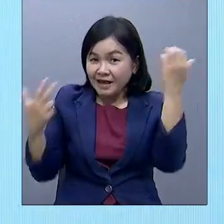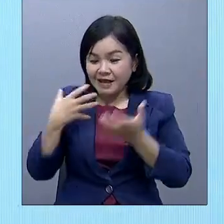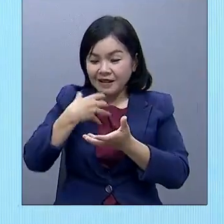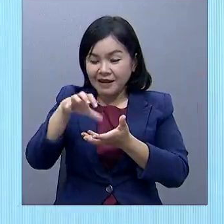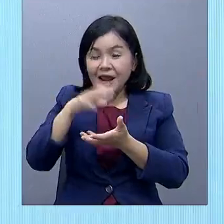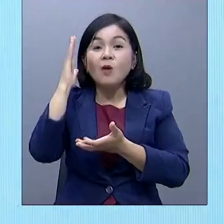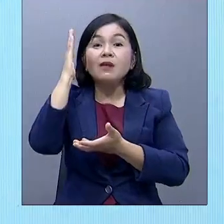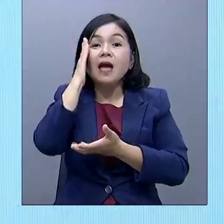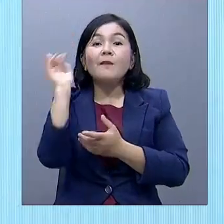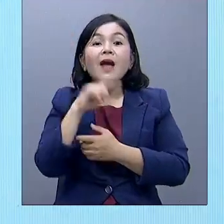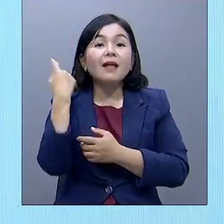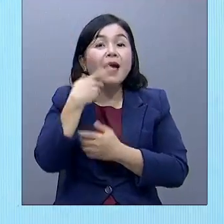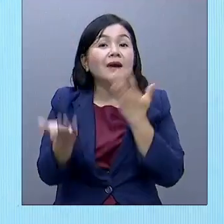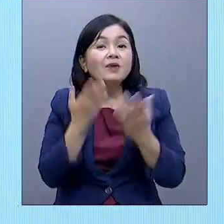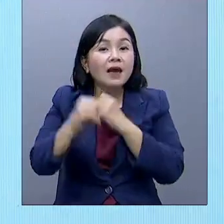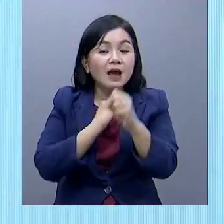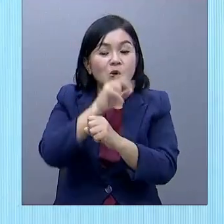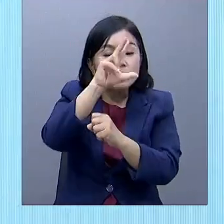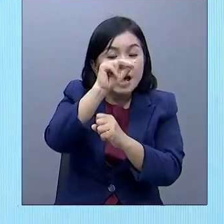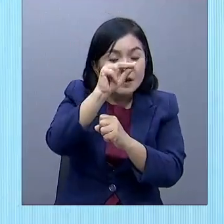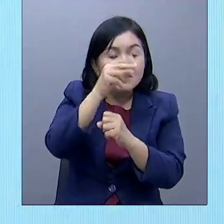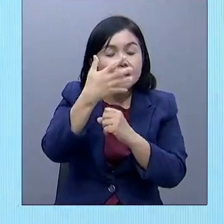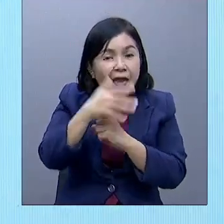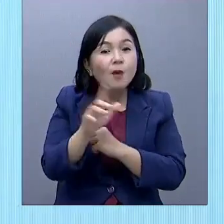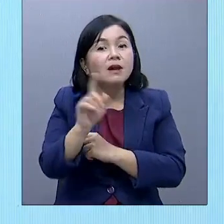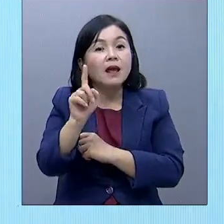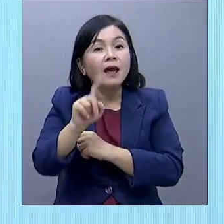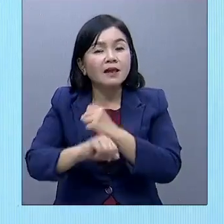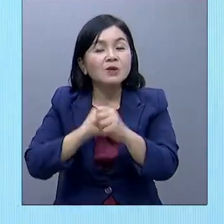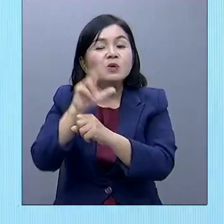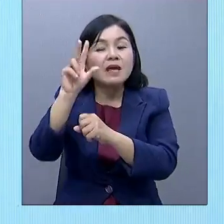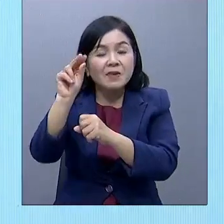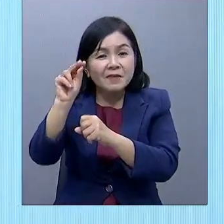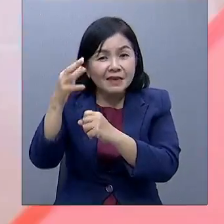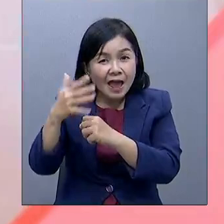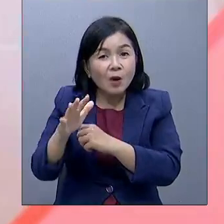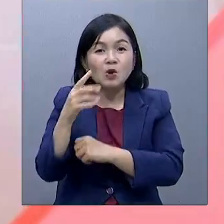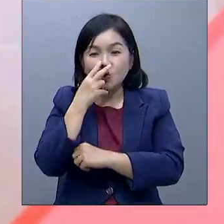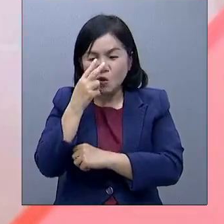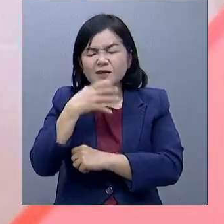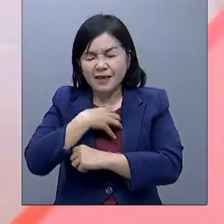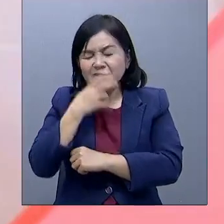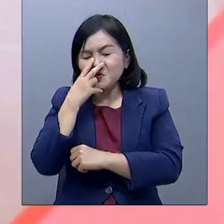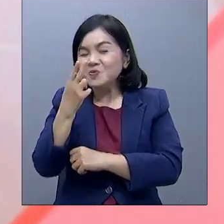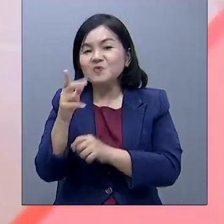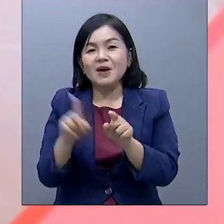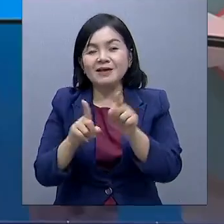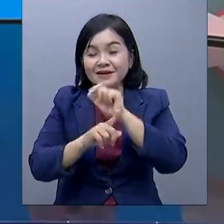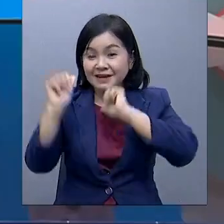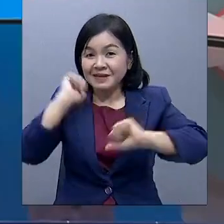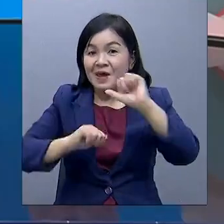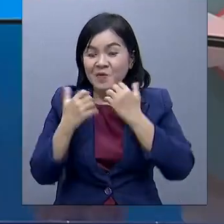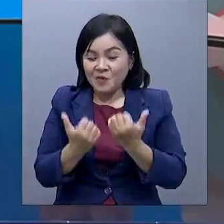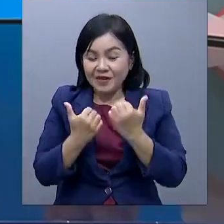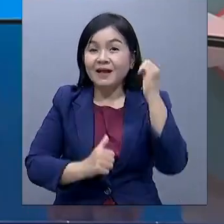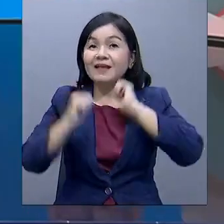อนนี้อายุ30ปีอยู่หรือว่า30มาสักพักแป๊บๆเหมือนผมแล้วก็น้องยุ้ยเนี่ยนะครับก็ต้องอยากดูเรื่องนี้นะครับวันนี้เรามี